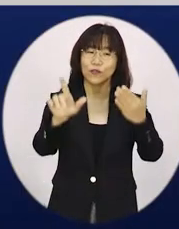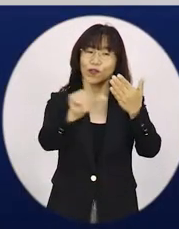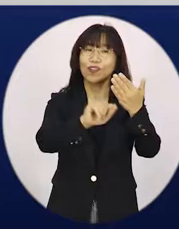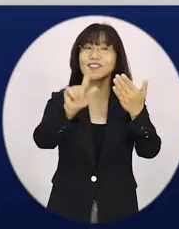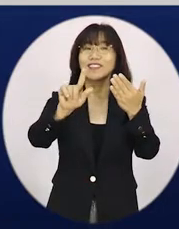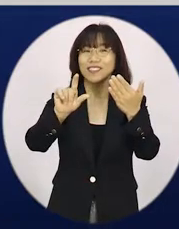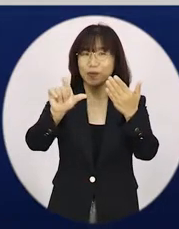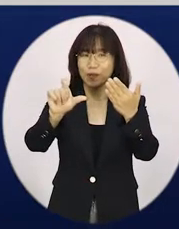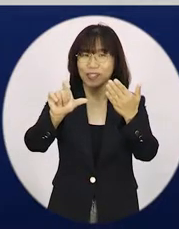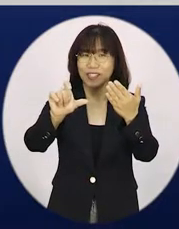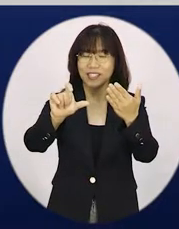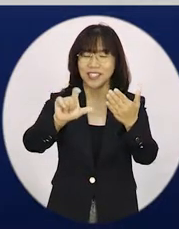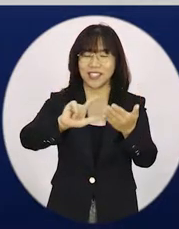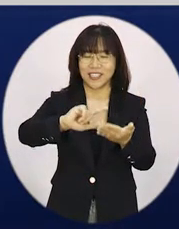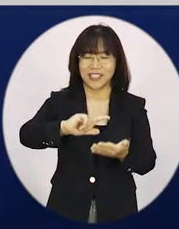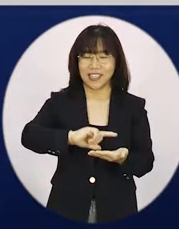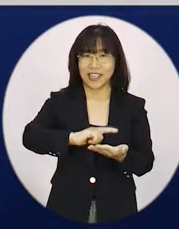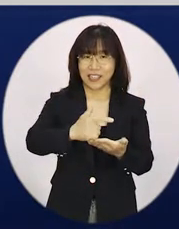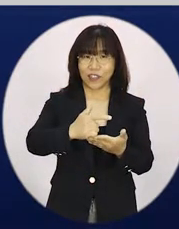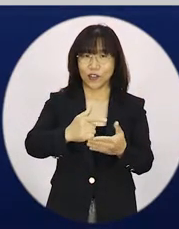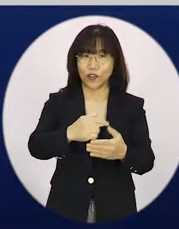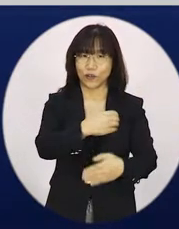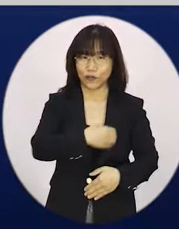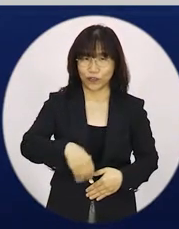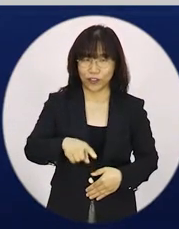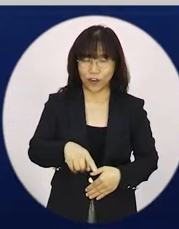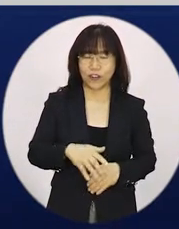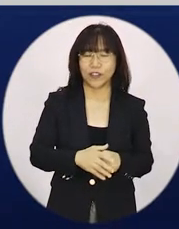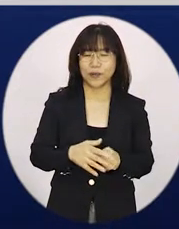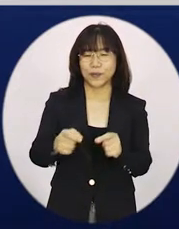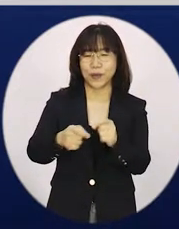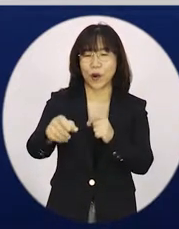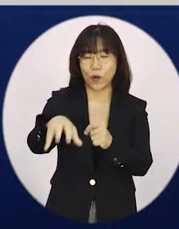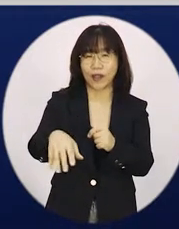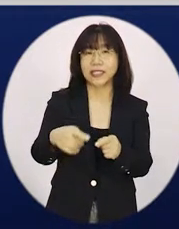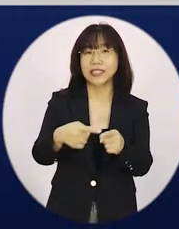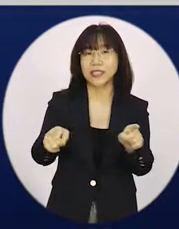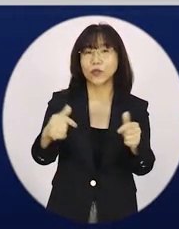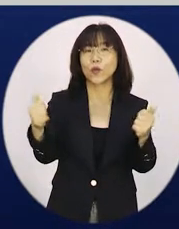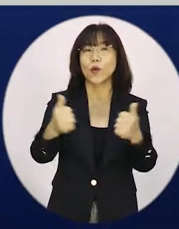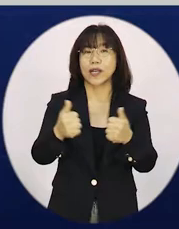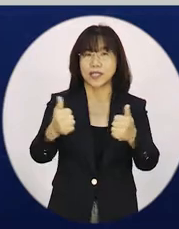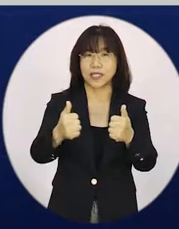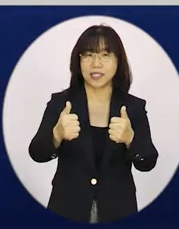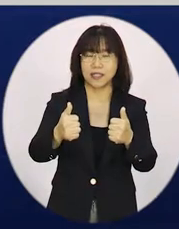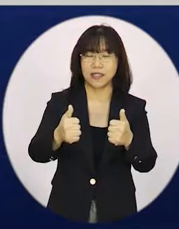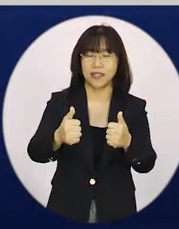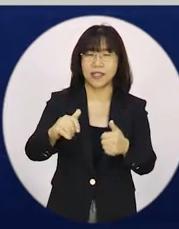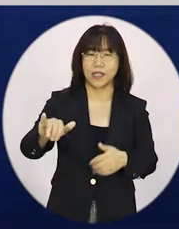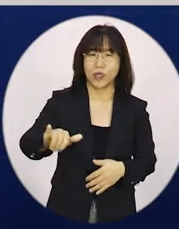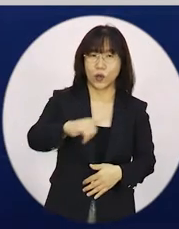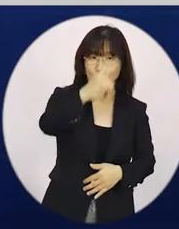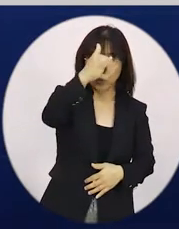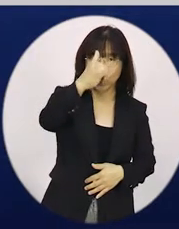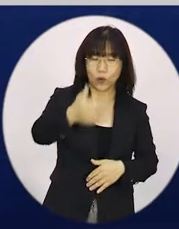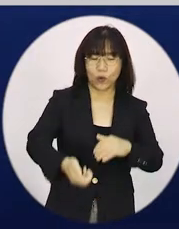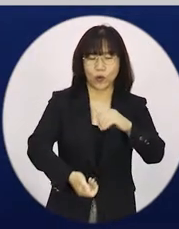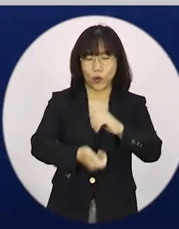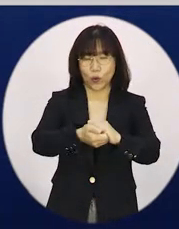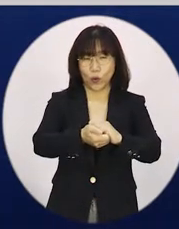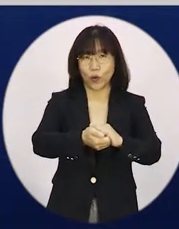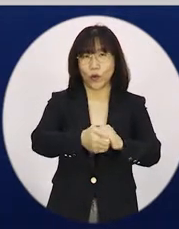지난 15일 강서구청 별관 1층 회의실에서 강서구 고도재한완화 추진위원회 정기회의가